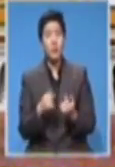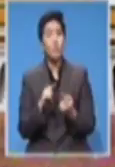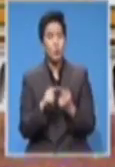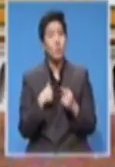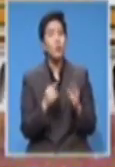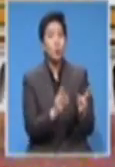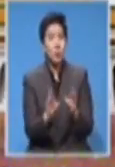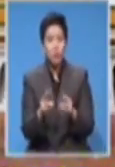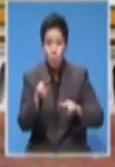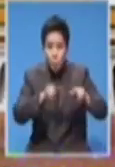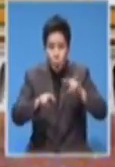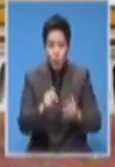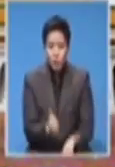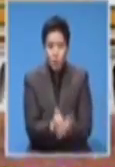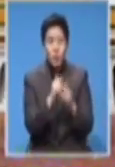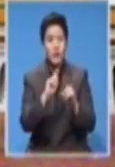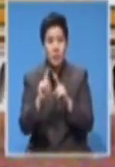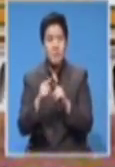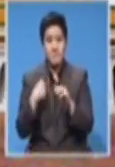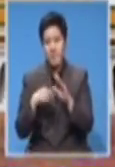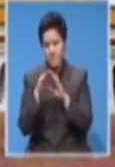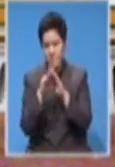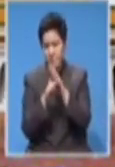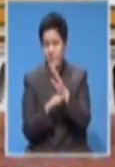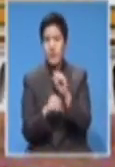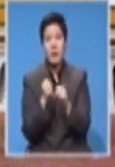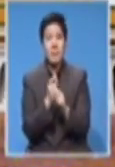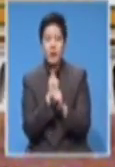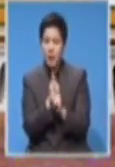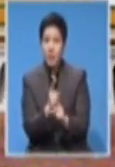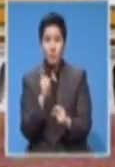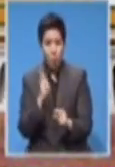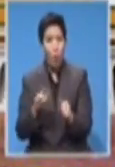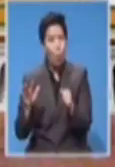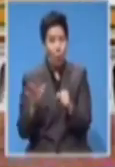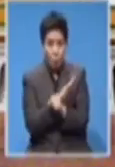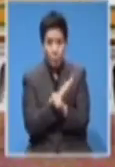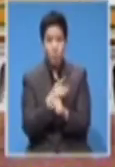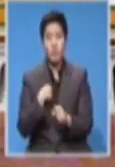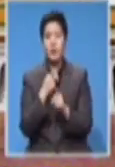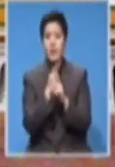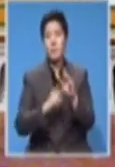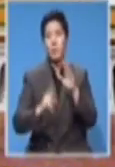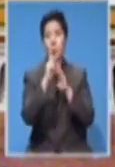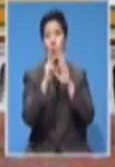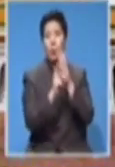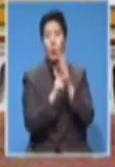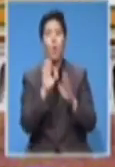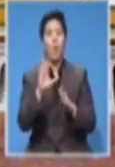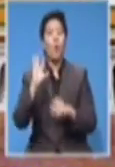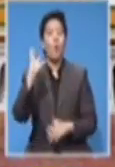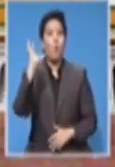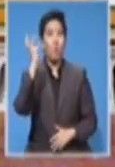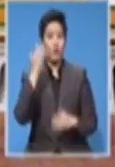มาตรการในการดูแลเหยื่อนะครับทั้งหมดจะต้องครบถ้วนนะครับตามข้อบังคับหรือกติกาของประชาคมโล